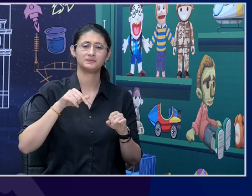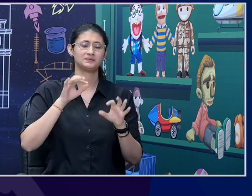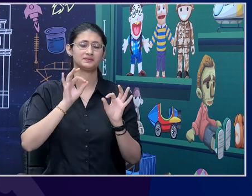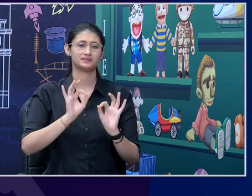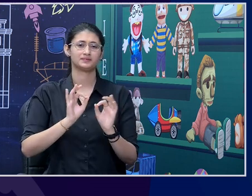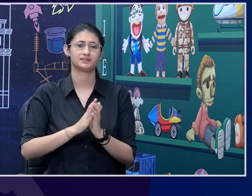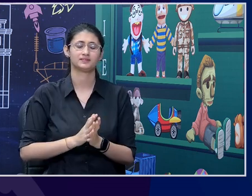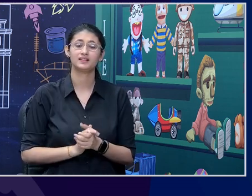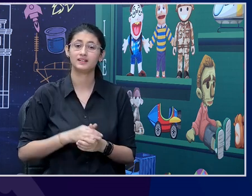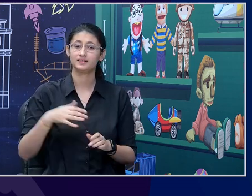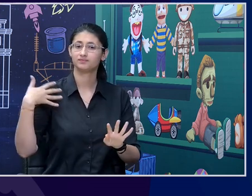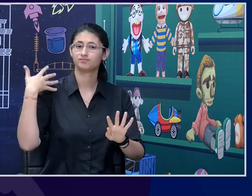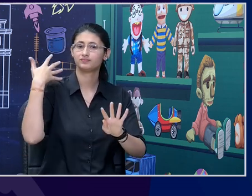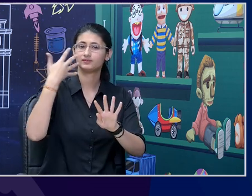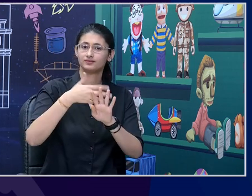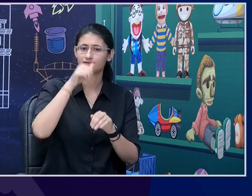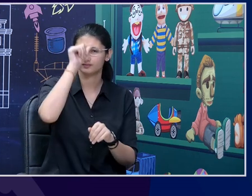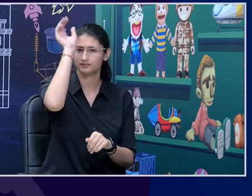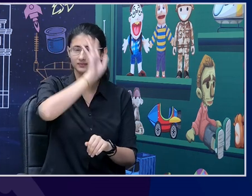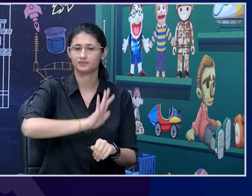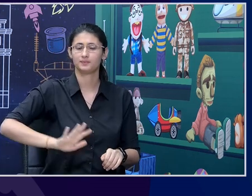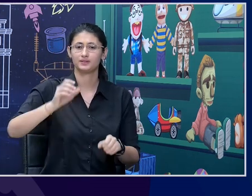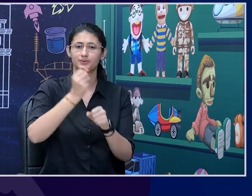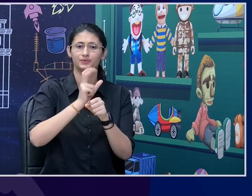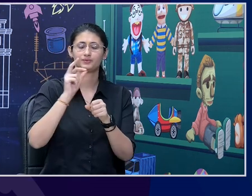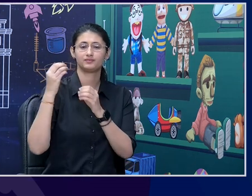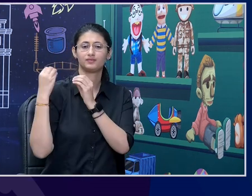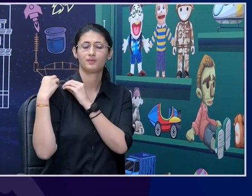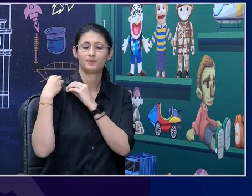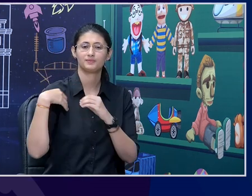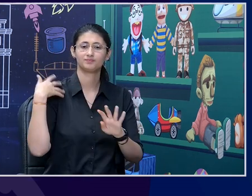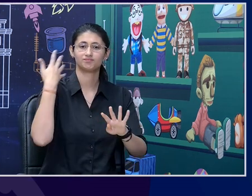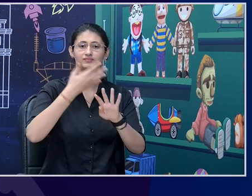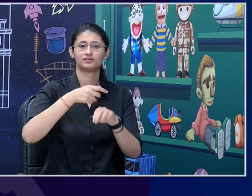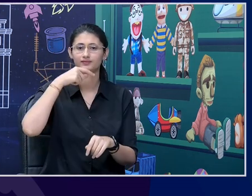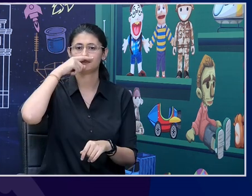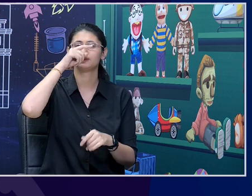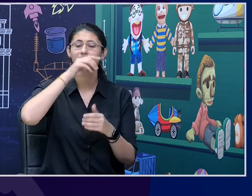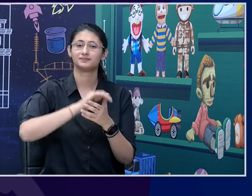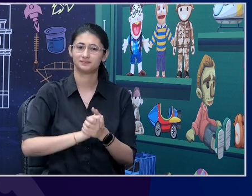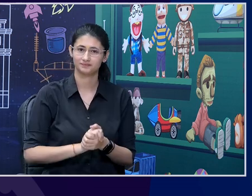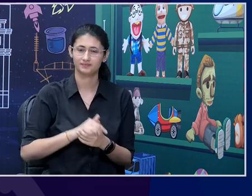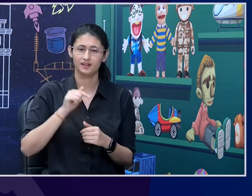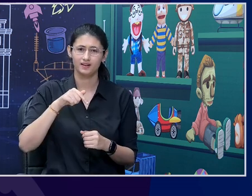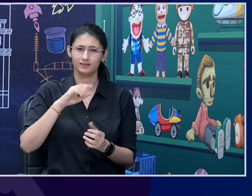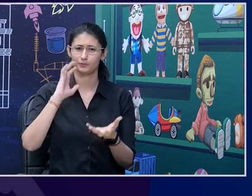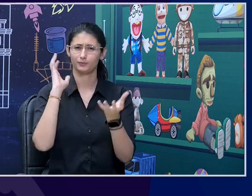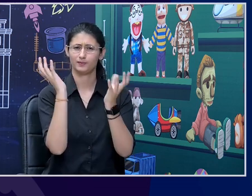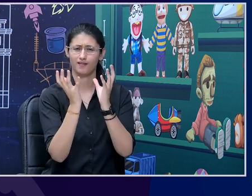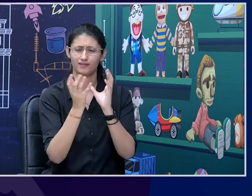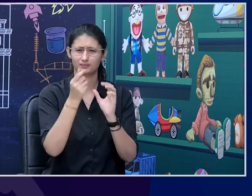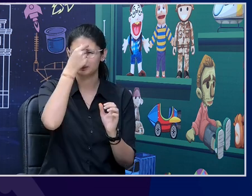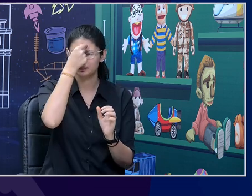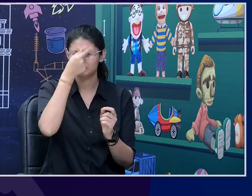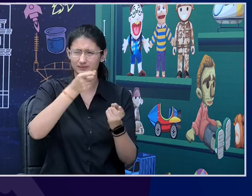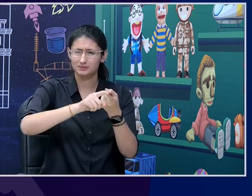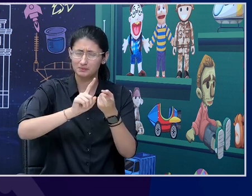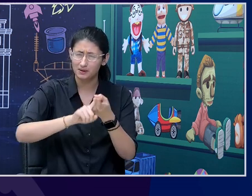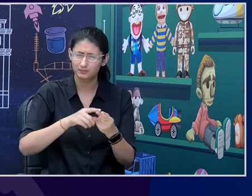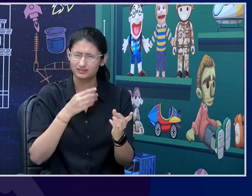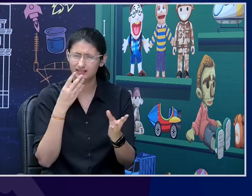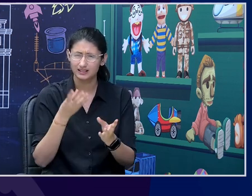जी-20 प्रेसीडेंसी वुड बी अन वाटरशेड मूवमेंट इन डी हिस्ट्री आगे इट सेक्स तू प्ले एन इंपॉर्टेंट रोल बाय फाइंडिंग डी प्रगमेटिक ग्लोबल सॉल्यूशंस फॉर डी वेल